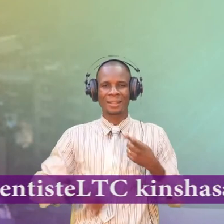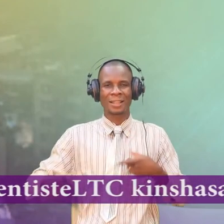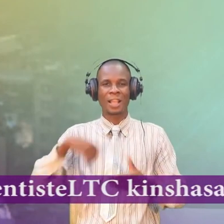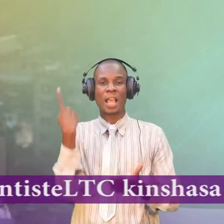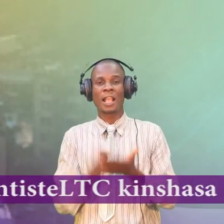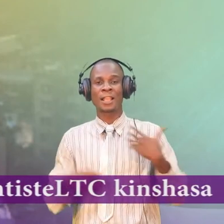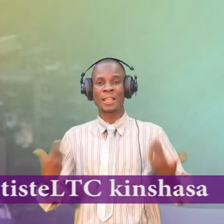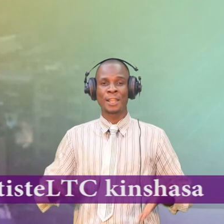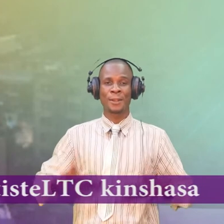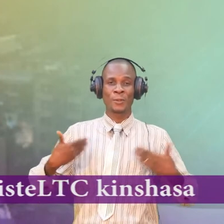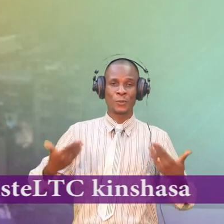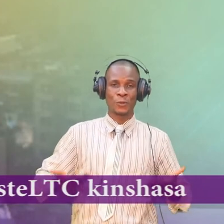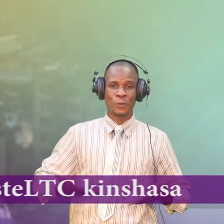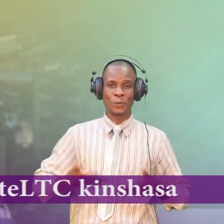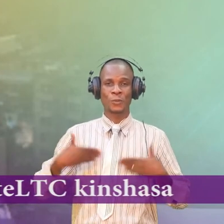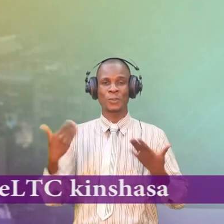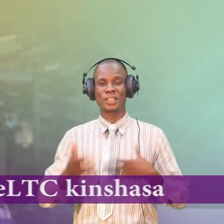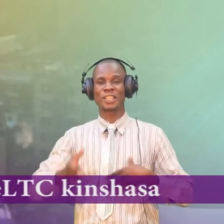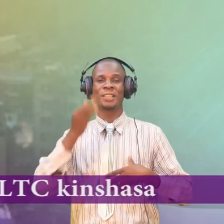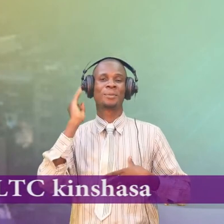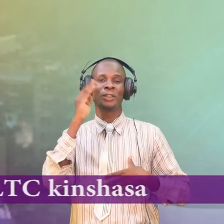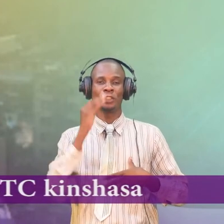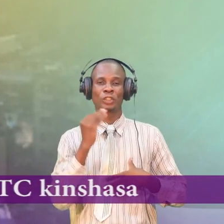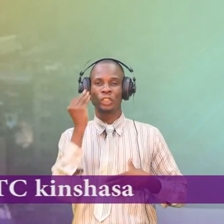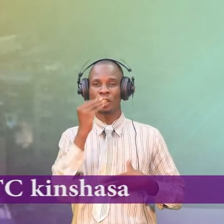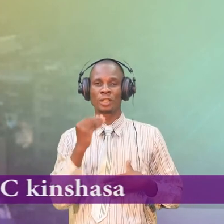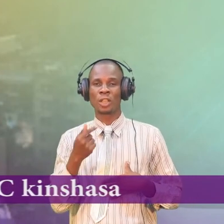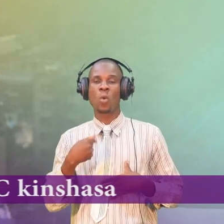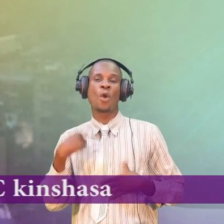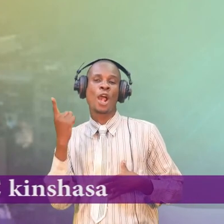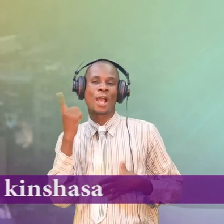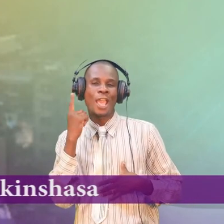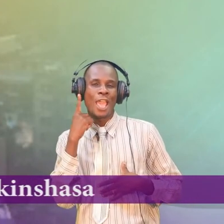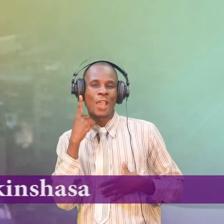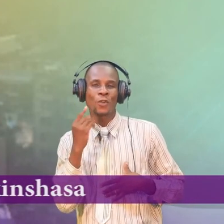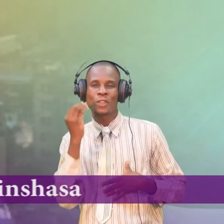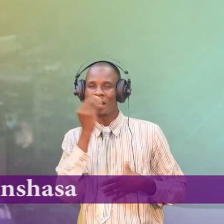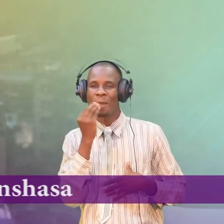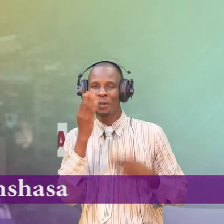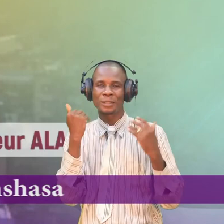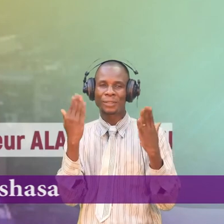lako. Utupe amani na katika jina la Yesu Kristo. Amina.